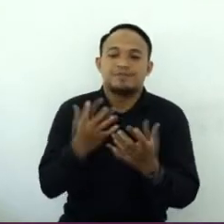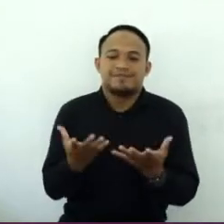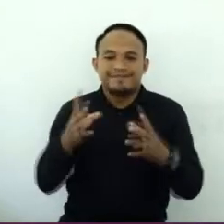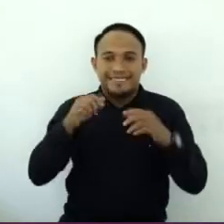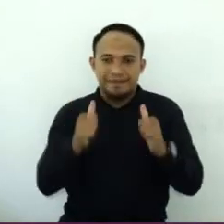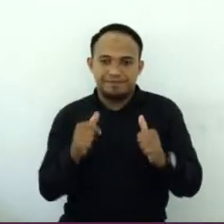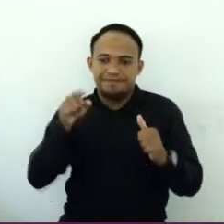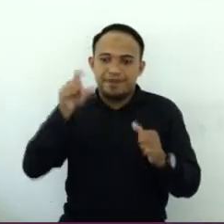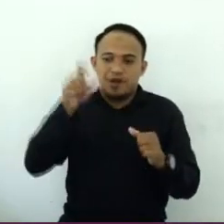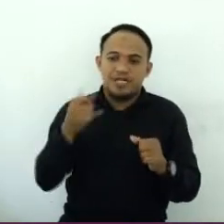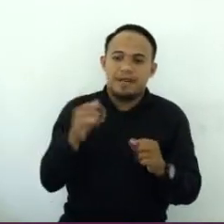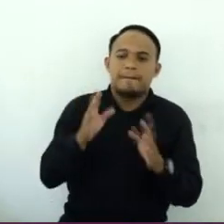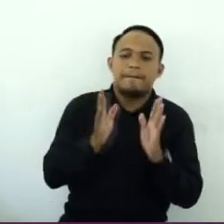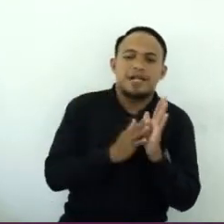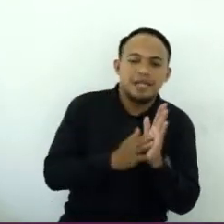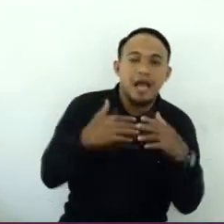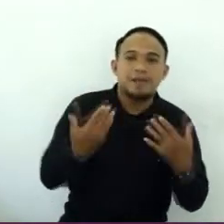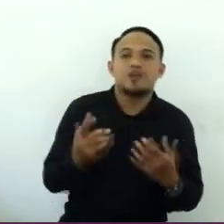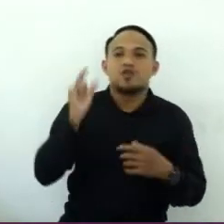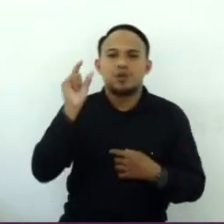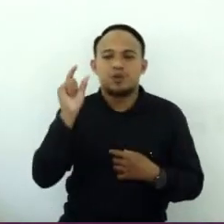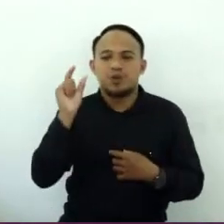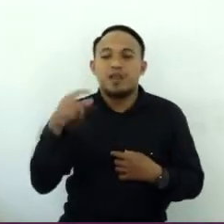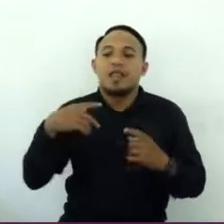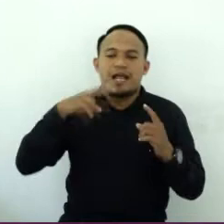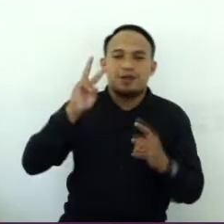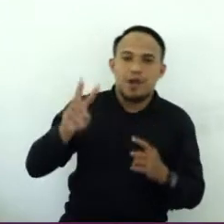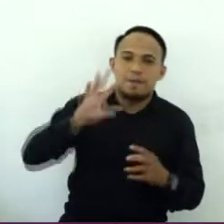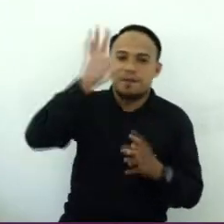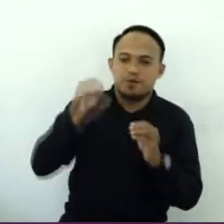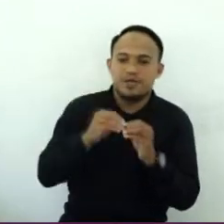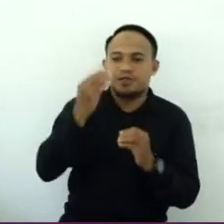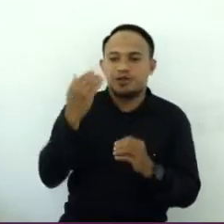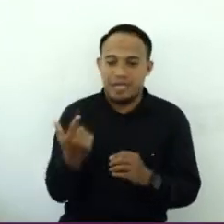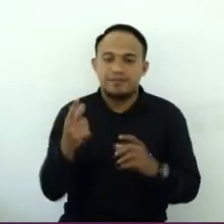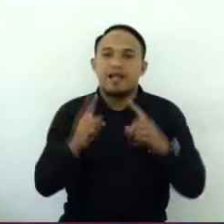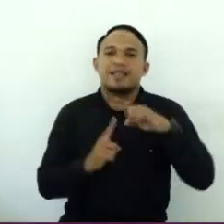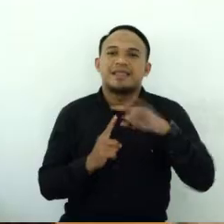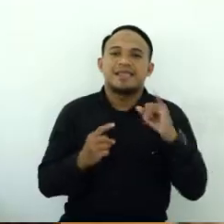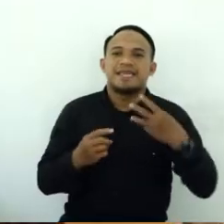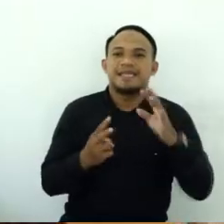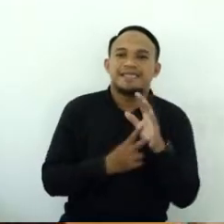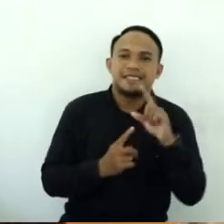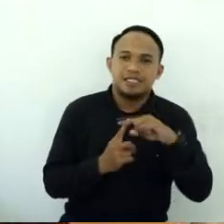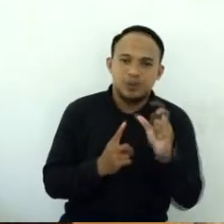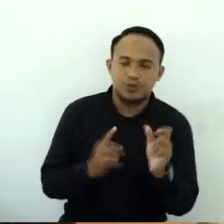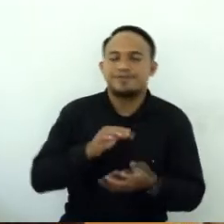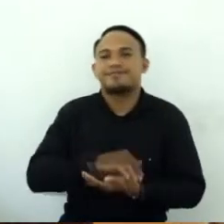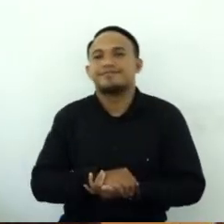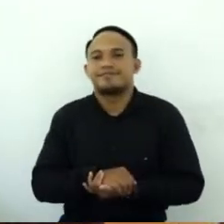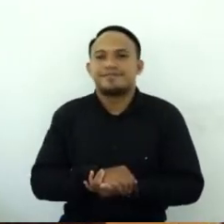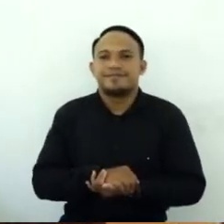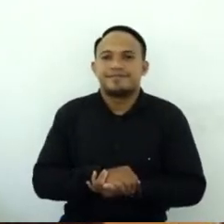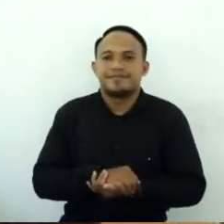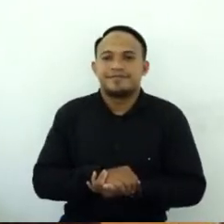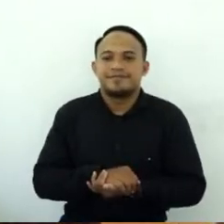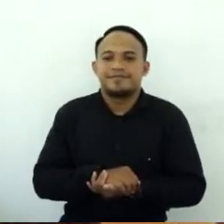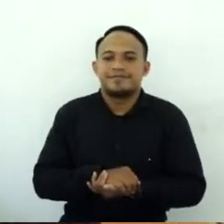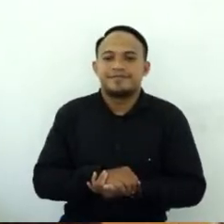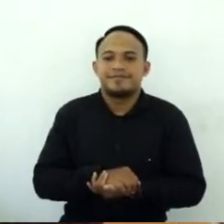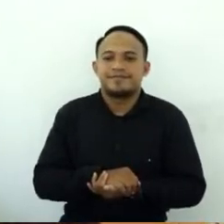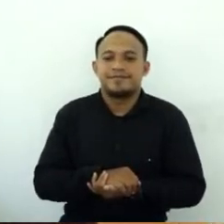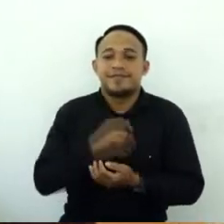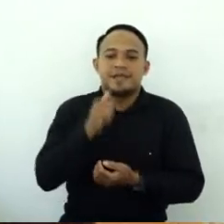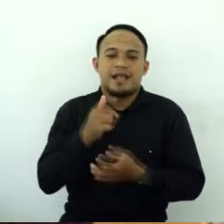harus diikuti dengan persiapan-persiapan yang matang untuk kedua provinsi